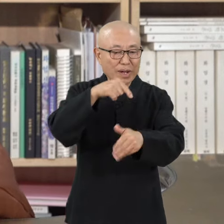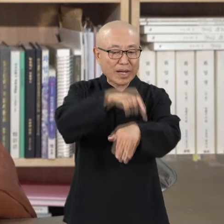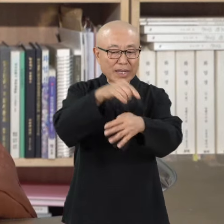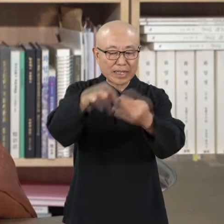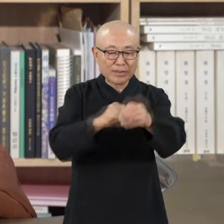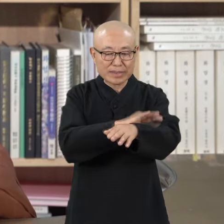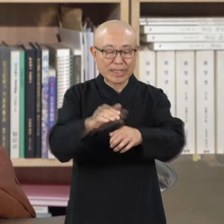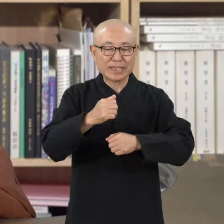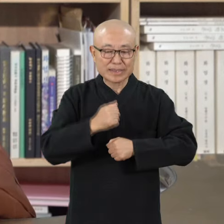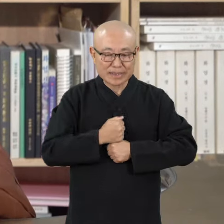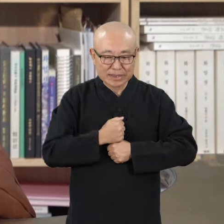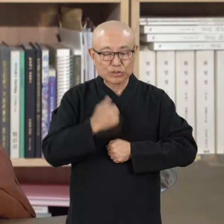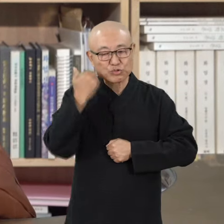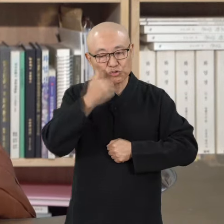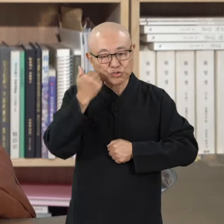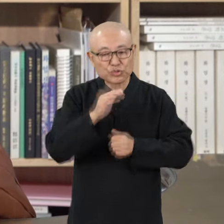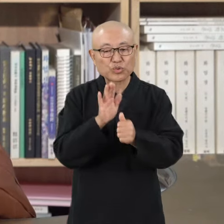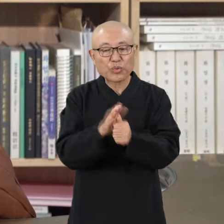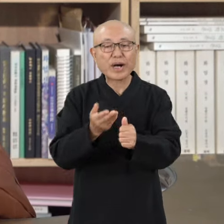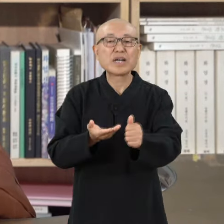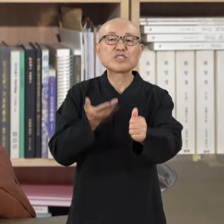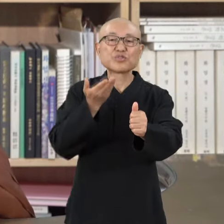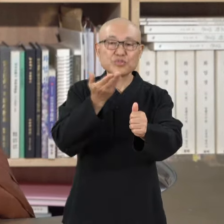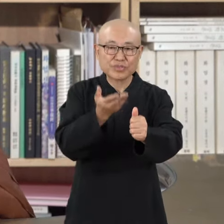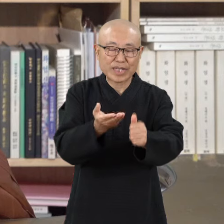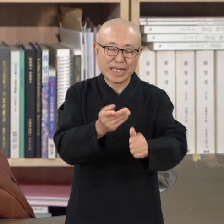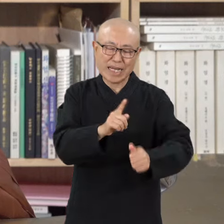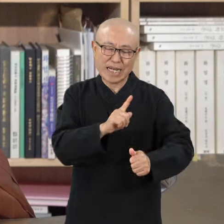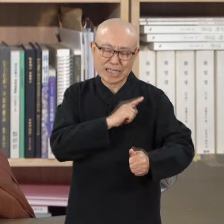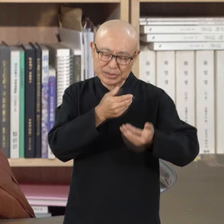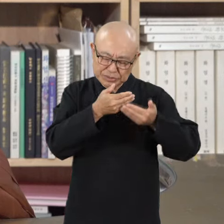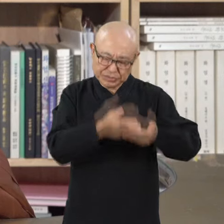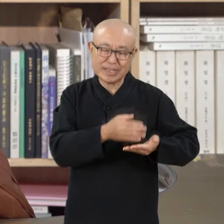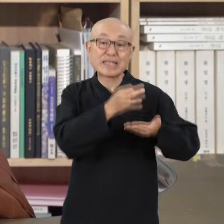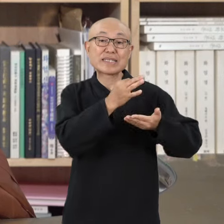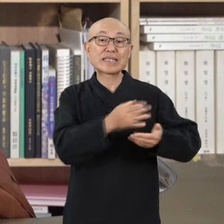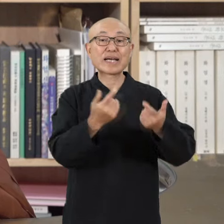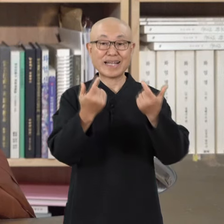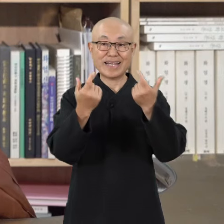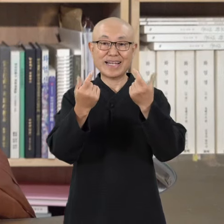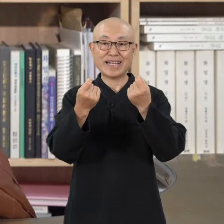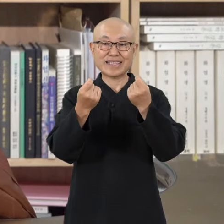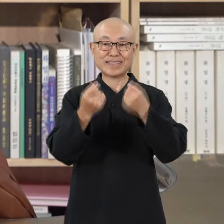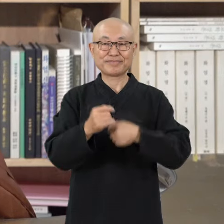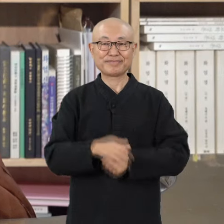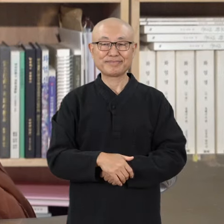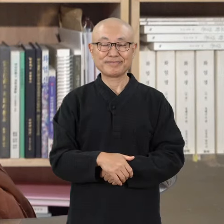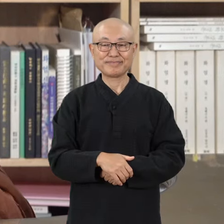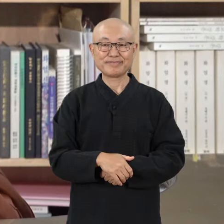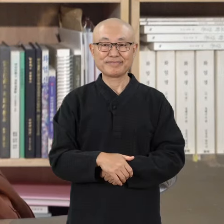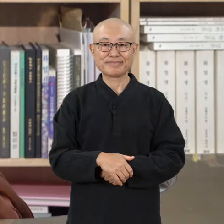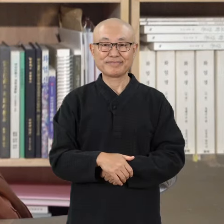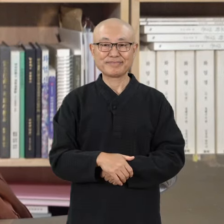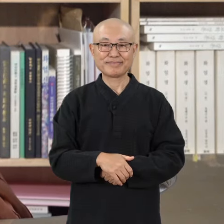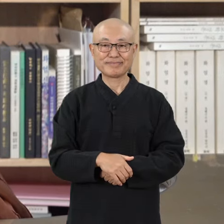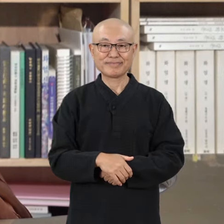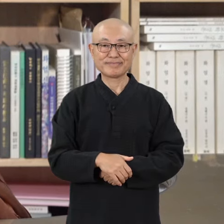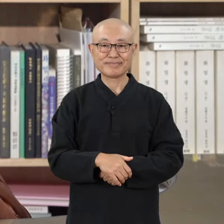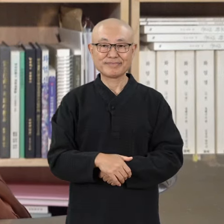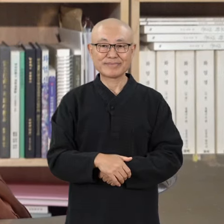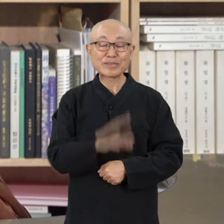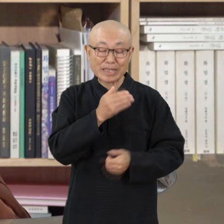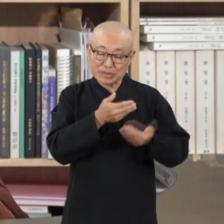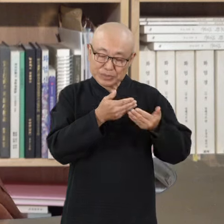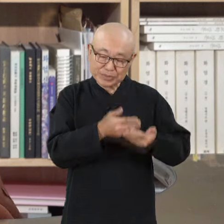베푸는 것이 최고의 재산이다. 이런 말씀이에요. 그러니까 어떤 것이 소중한 재산인가?